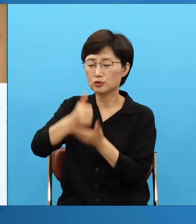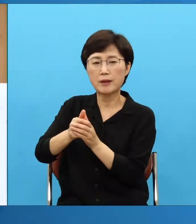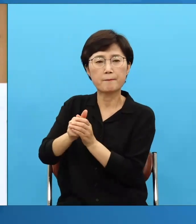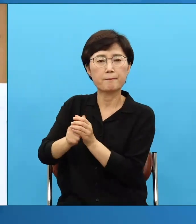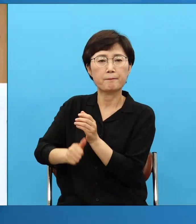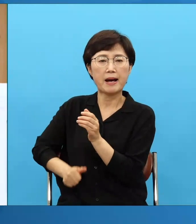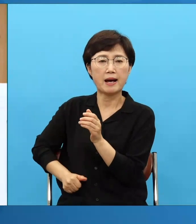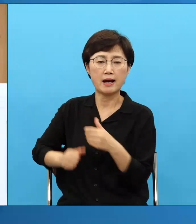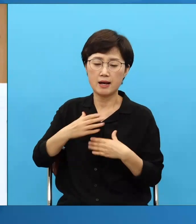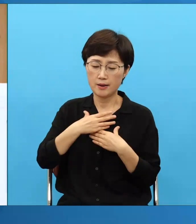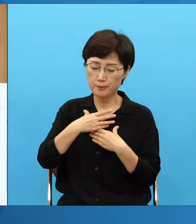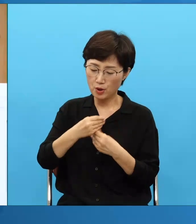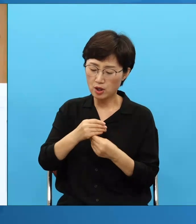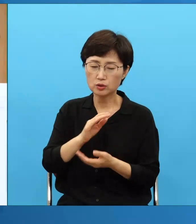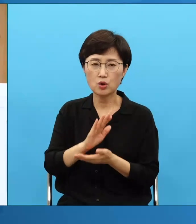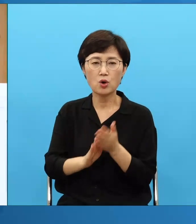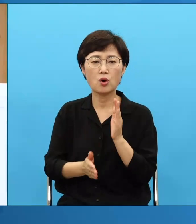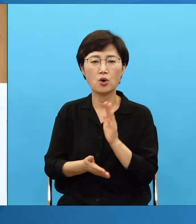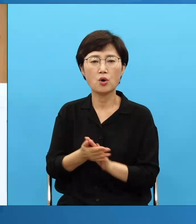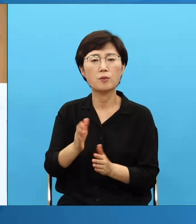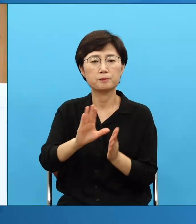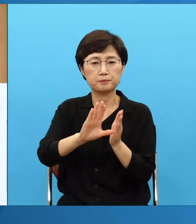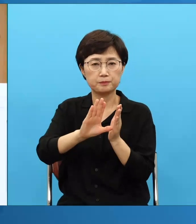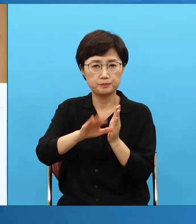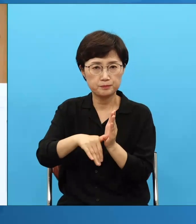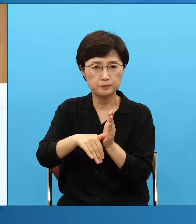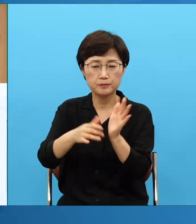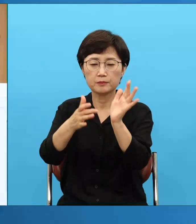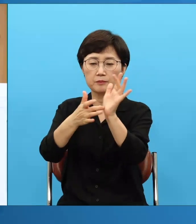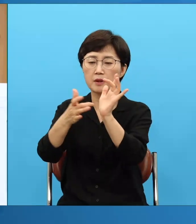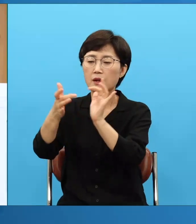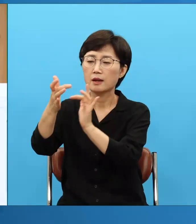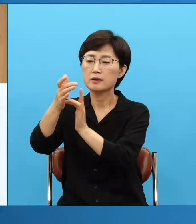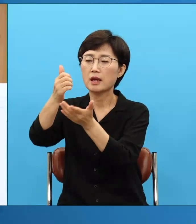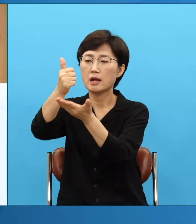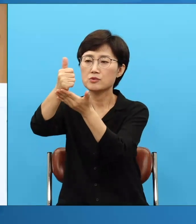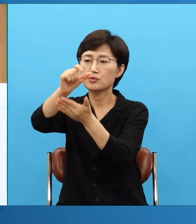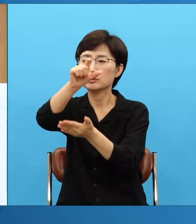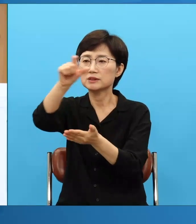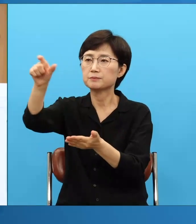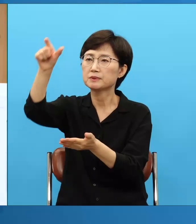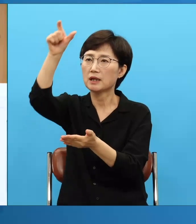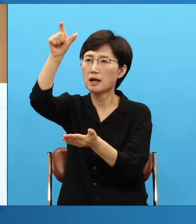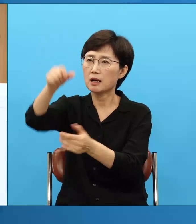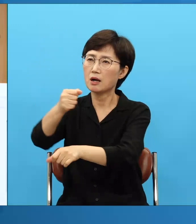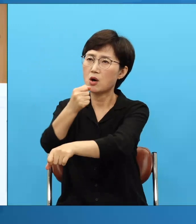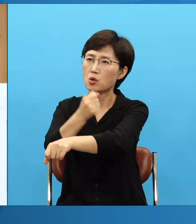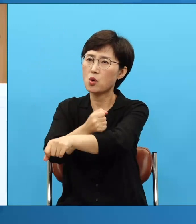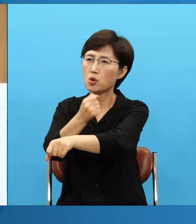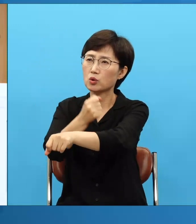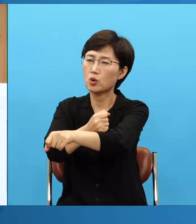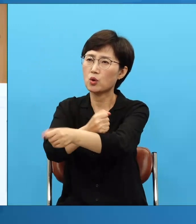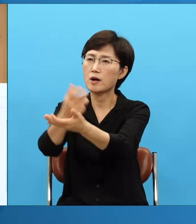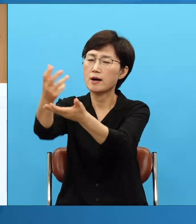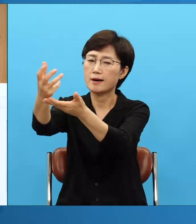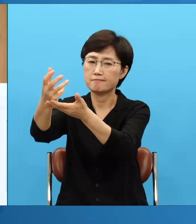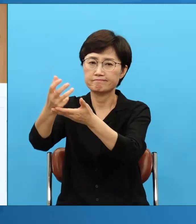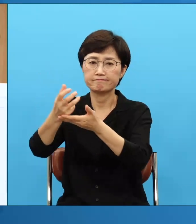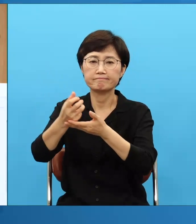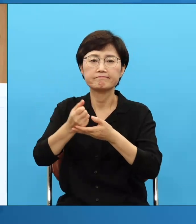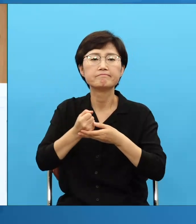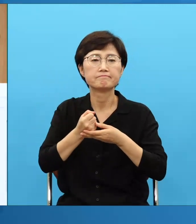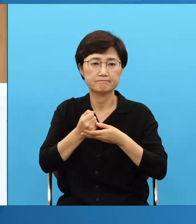전에 죄에 빠져서 평안함이 없을 때 예수 십자가의 공로를